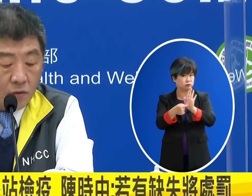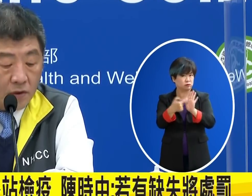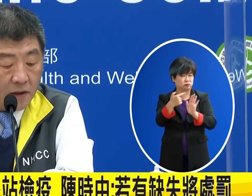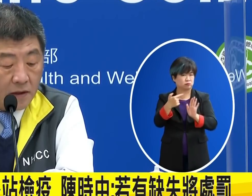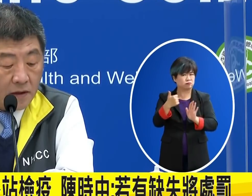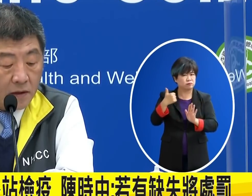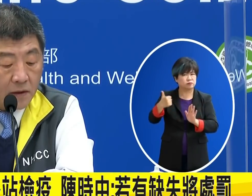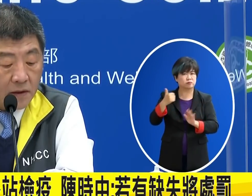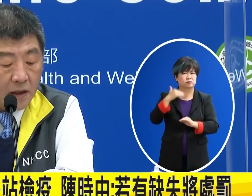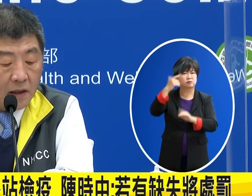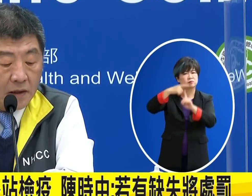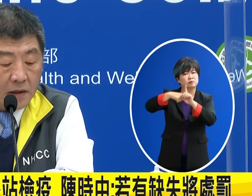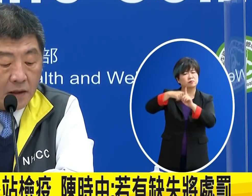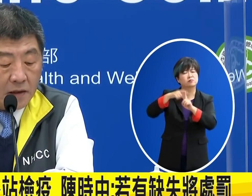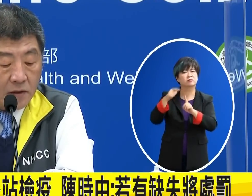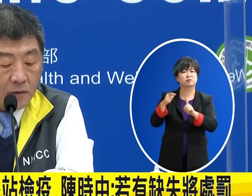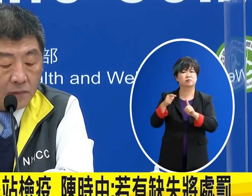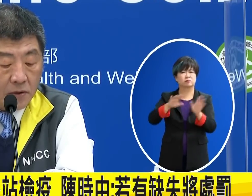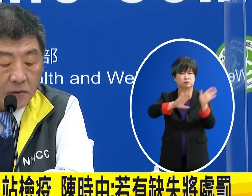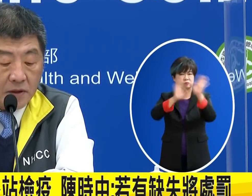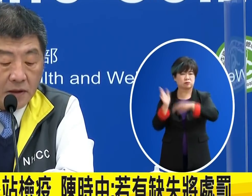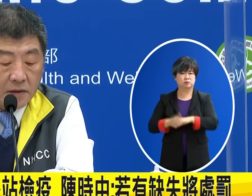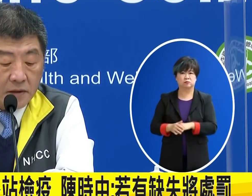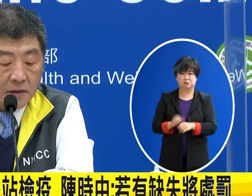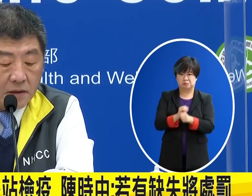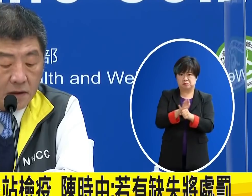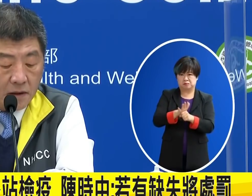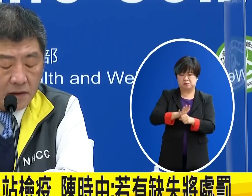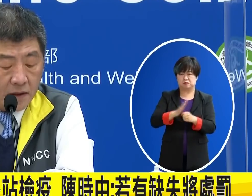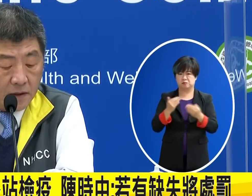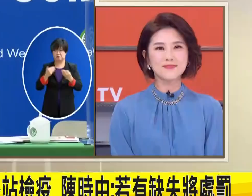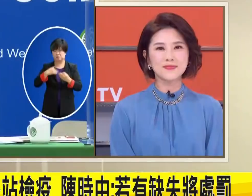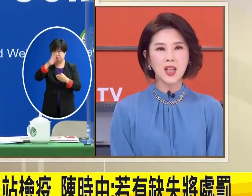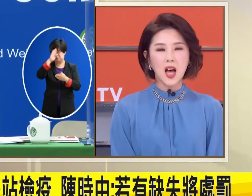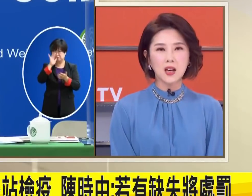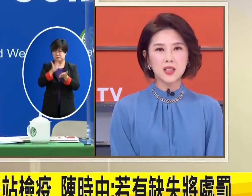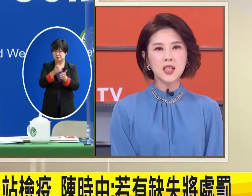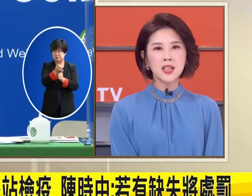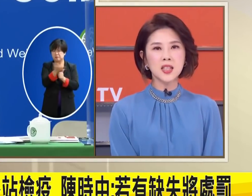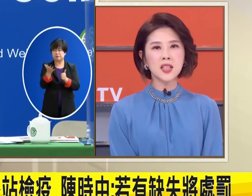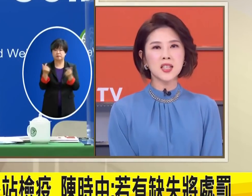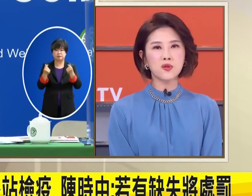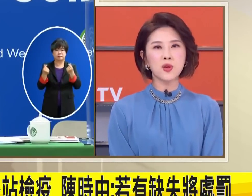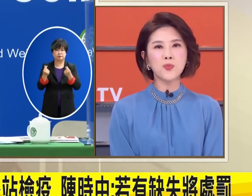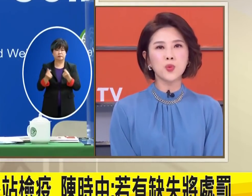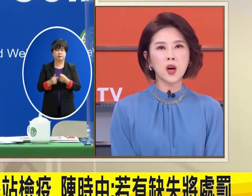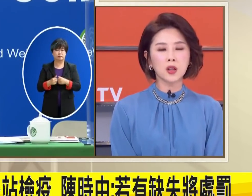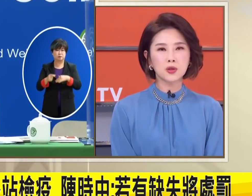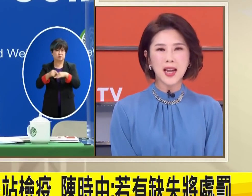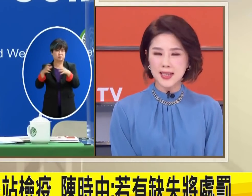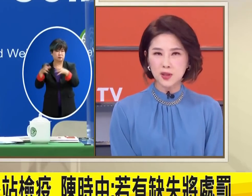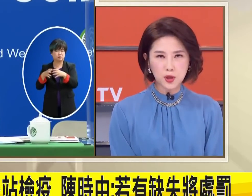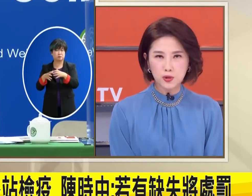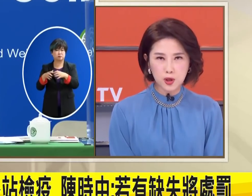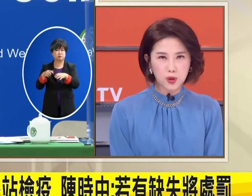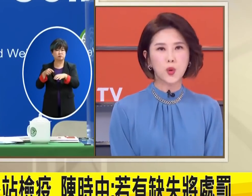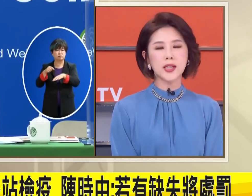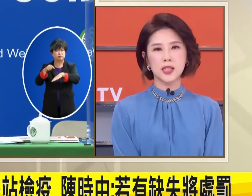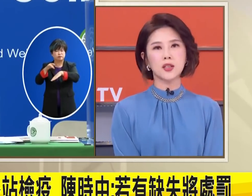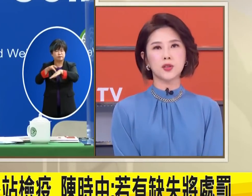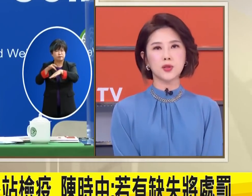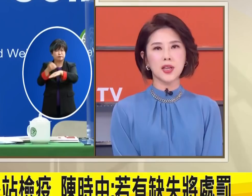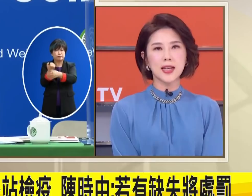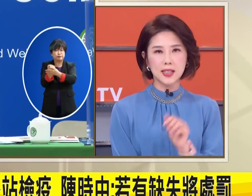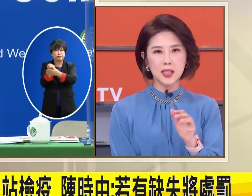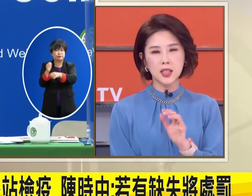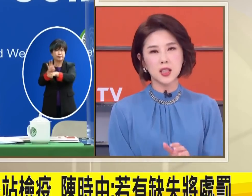高浓度的一个情况下，那新冠病毒在同的 今天 CDC 宣布齁，大家最关